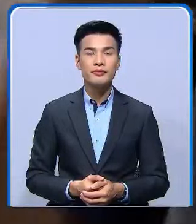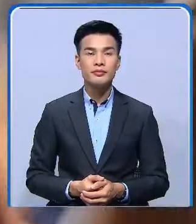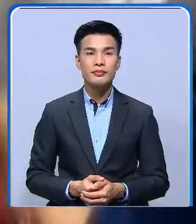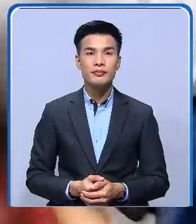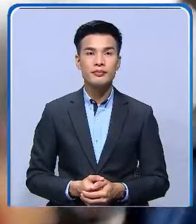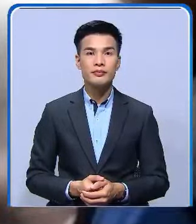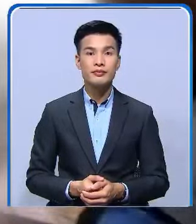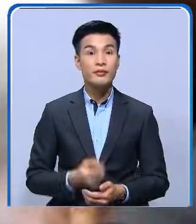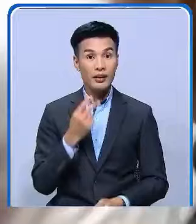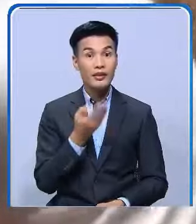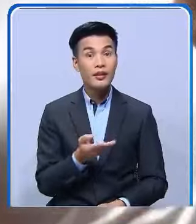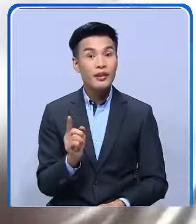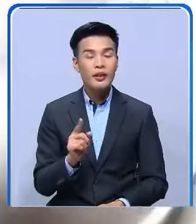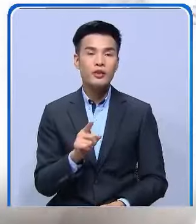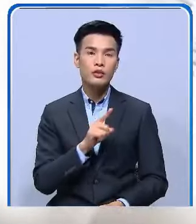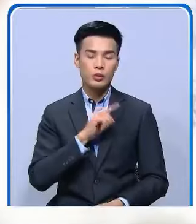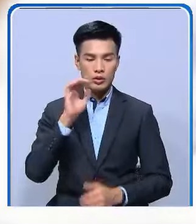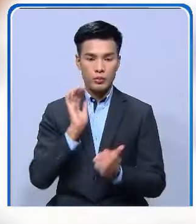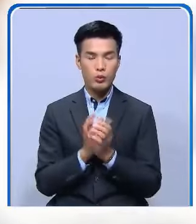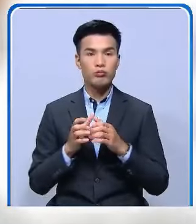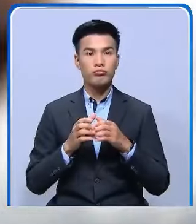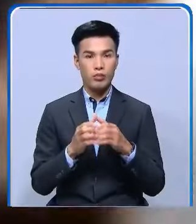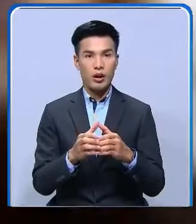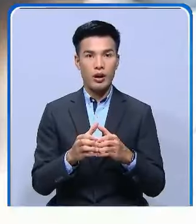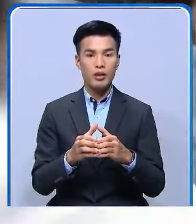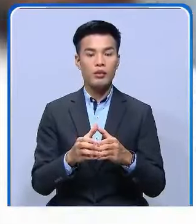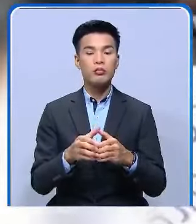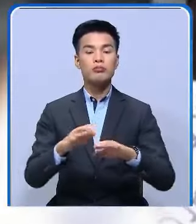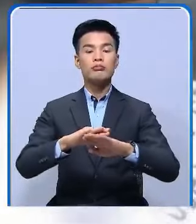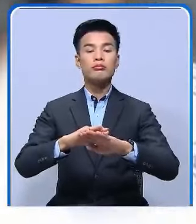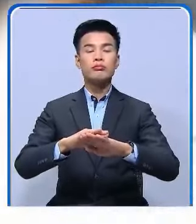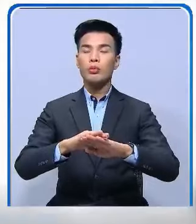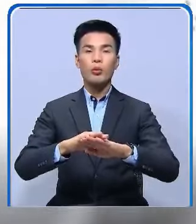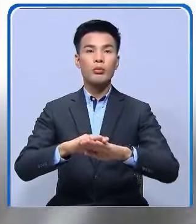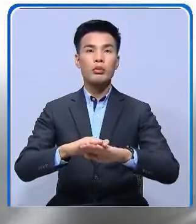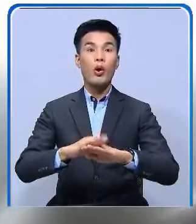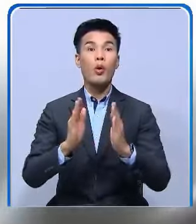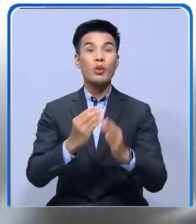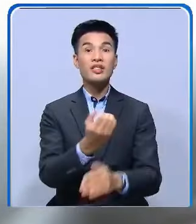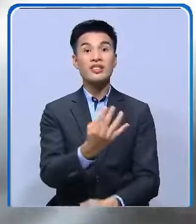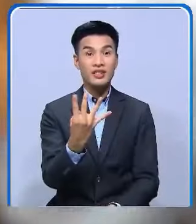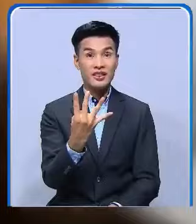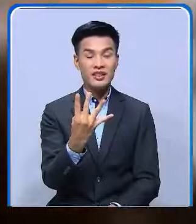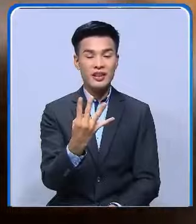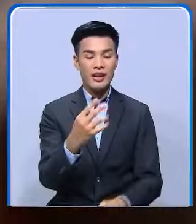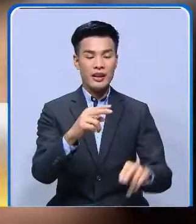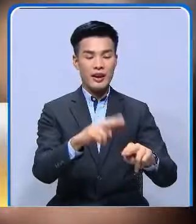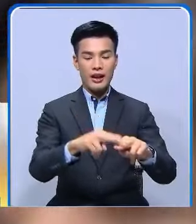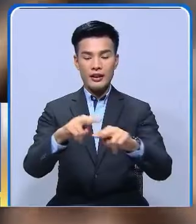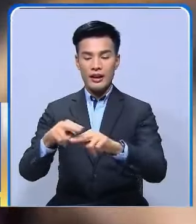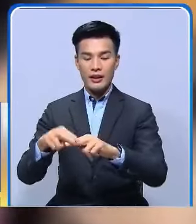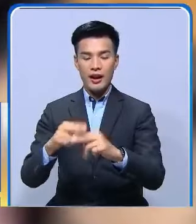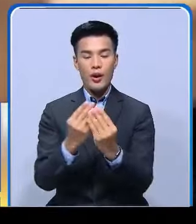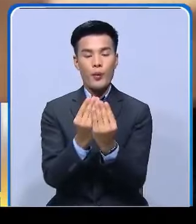ใช้คำว่าอะไรดีล่ะเจ้าหน้าที่มาถึงขนาดนี้เนี่ยเกมโอเวอร์แล้วล่ะนะนักพนัน4คนค่ะนั่งเล่นไพ่เก้าเกกันอยู่ที่